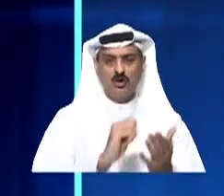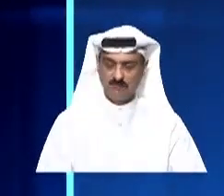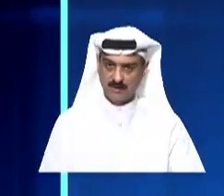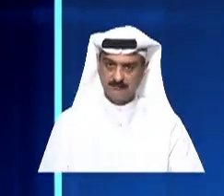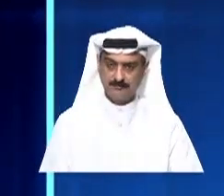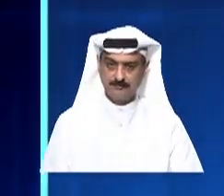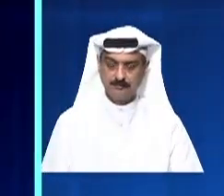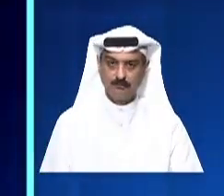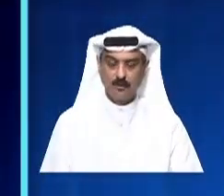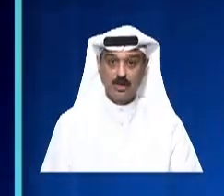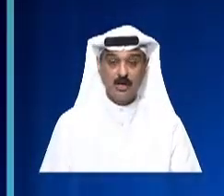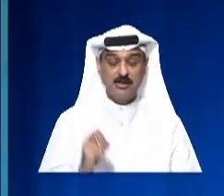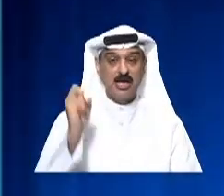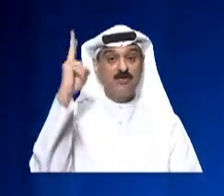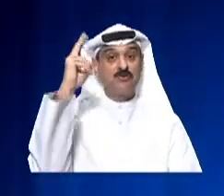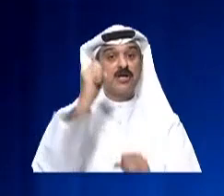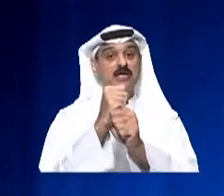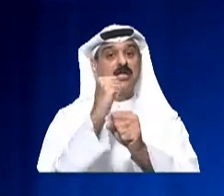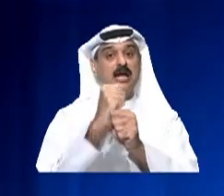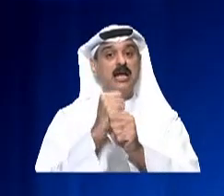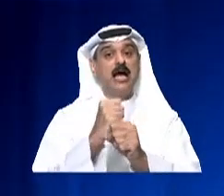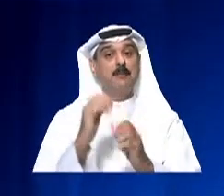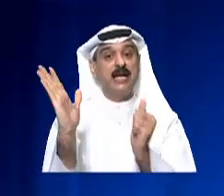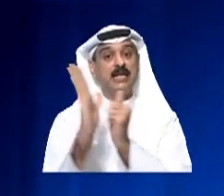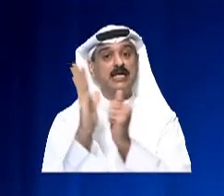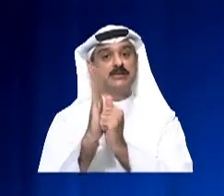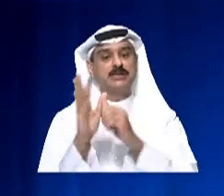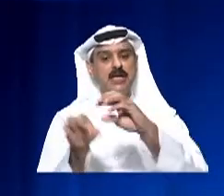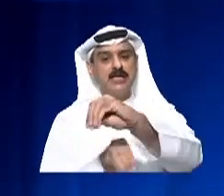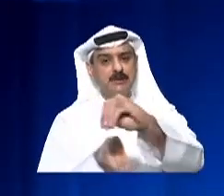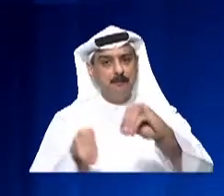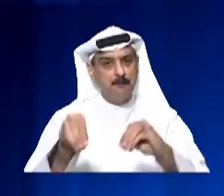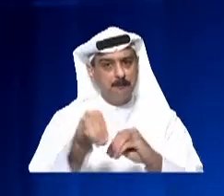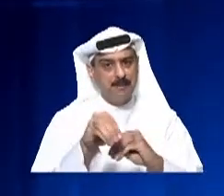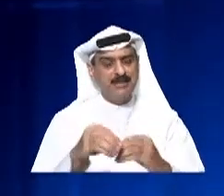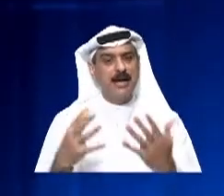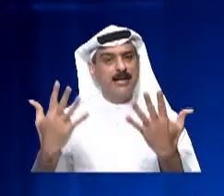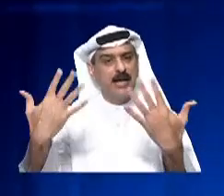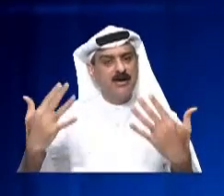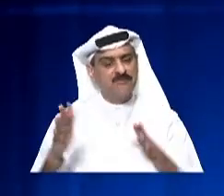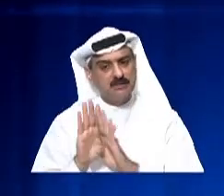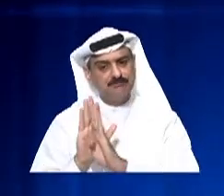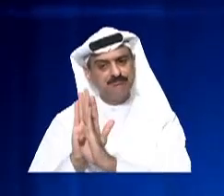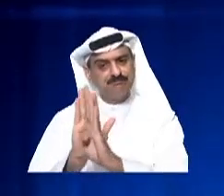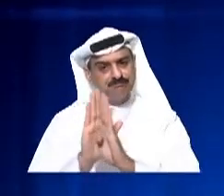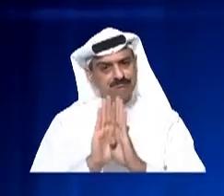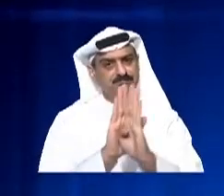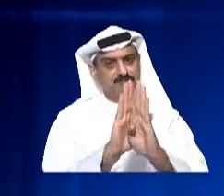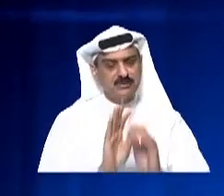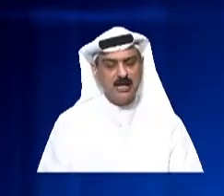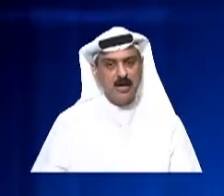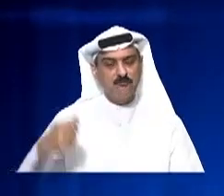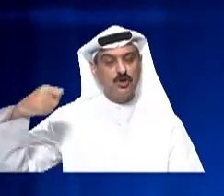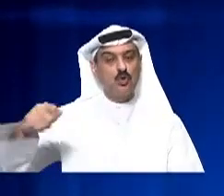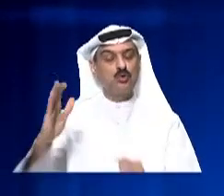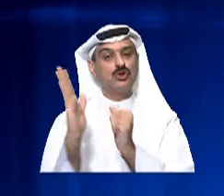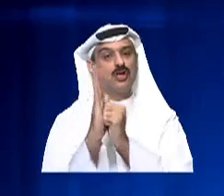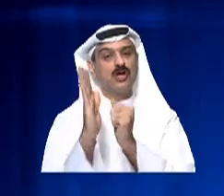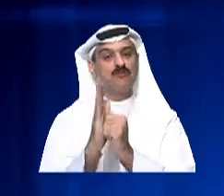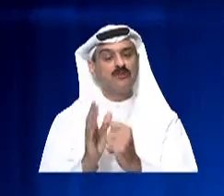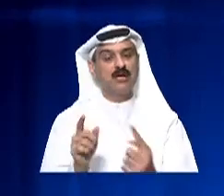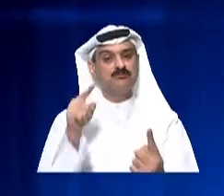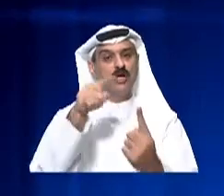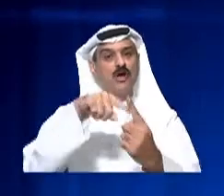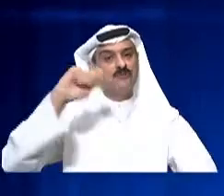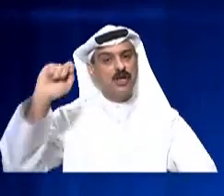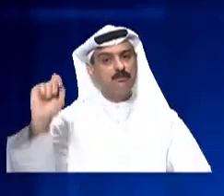من المشاريع الإسكانية، وإيجاد البدائل المناسبة التي من شأنها دعم جهود المؤسسة الرامية إلى تسريع